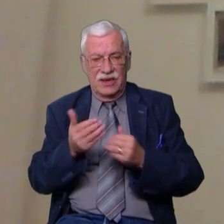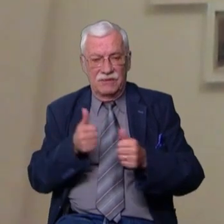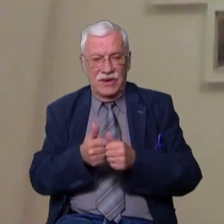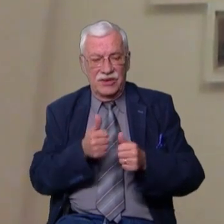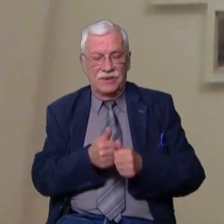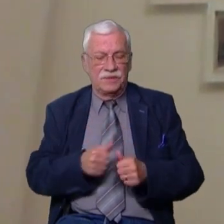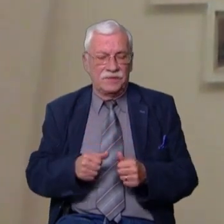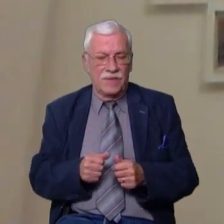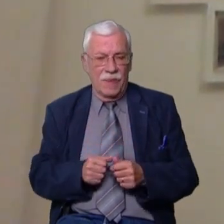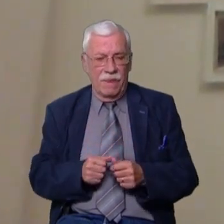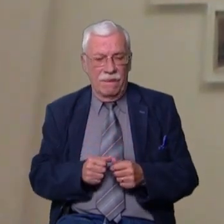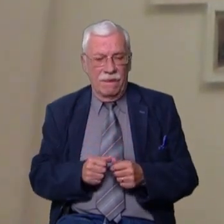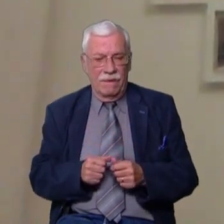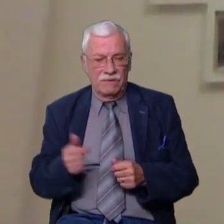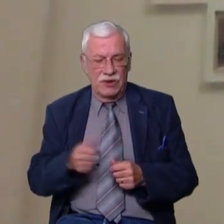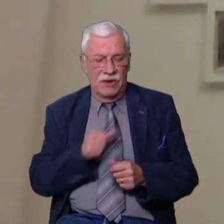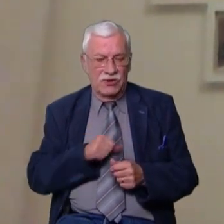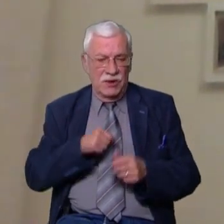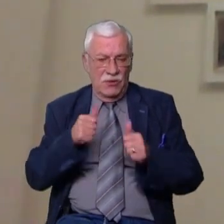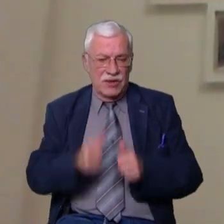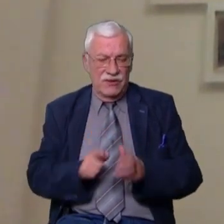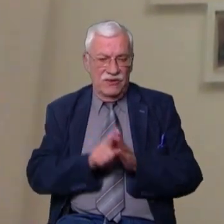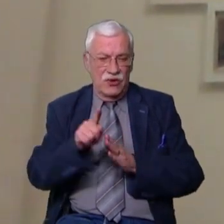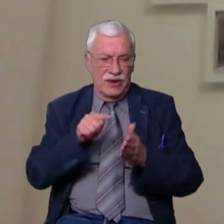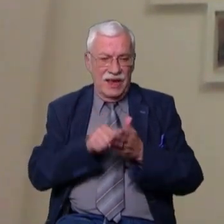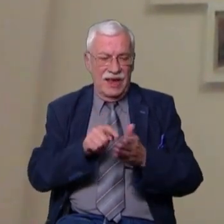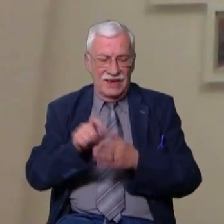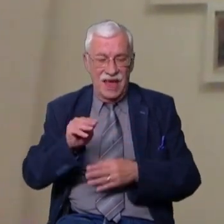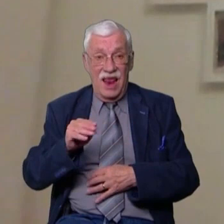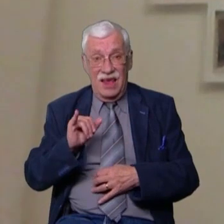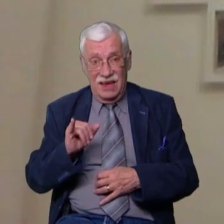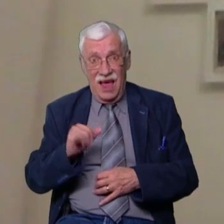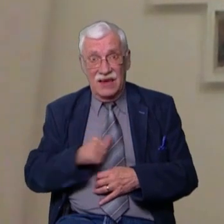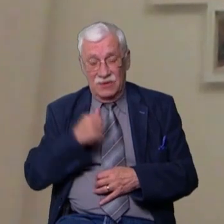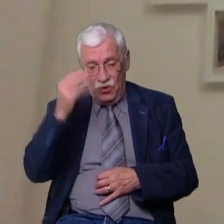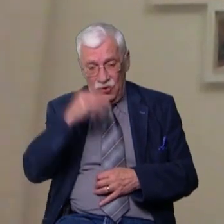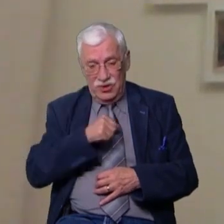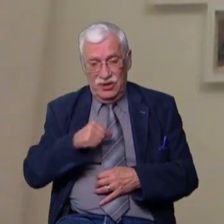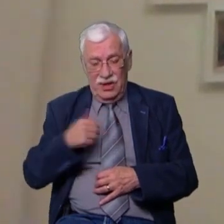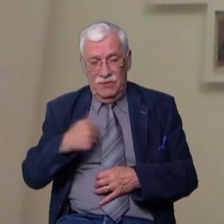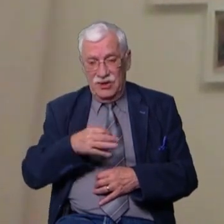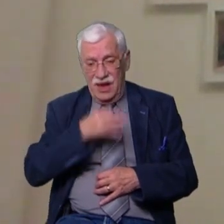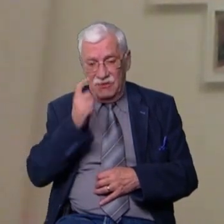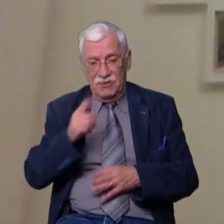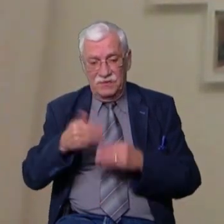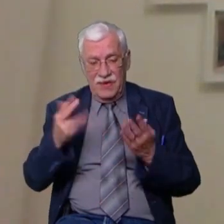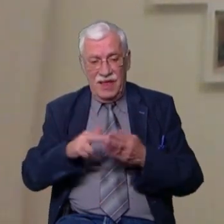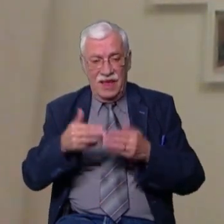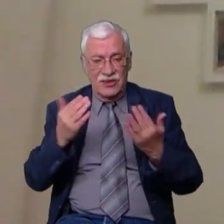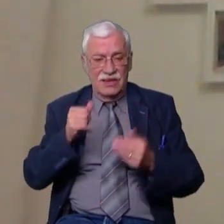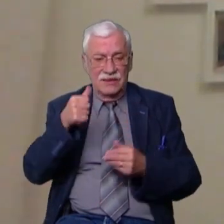kolejne jakieś tam wysokie cele przed sobą trzeba postawić, żeby uczyć się i być lepszym z dnia na dzień, z tygodnia na